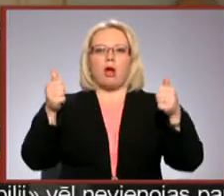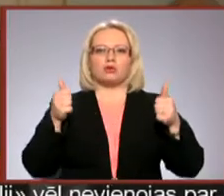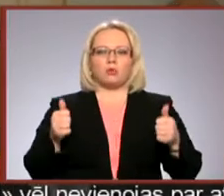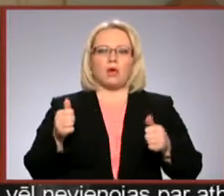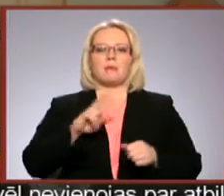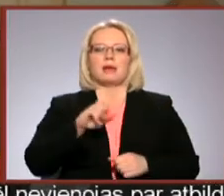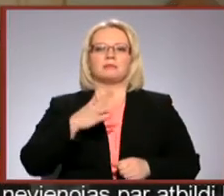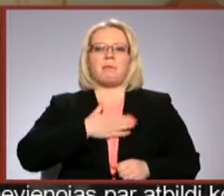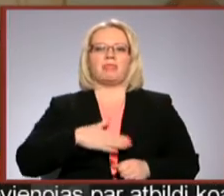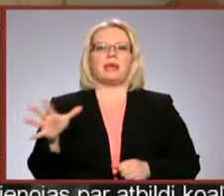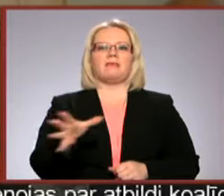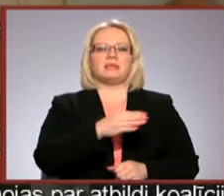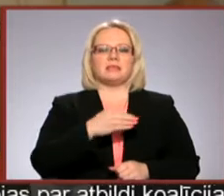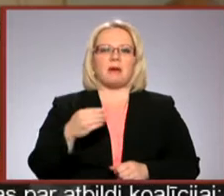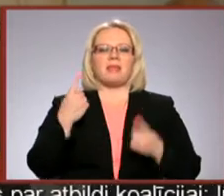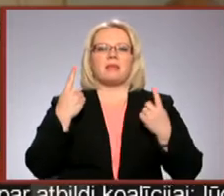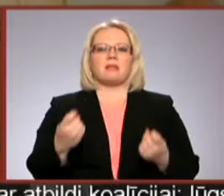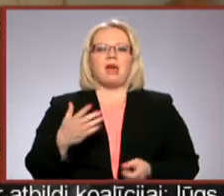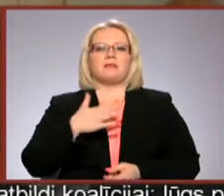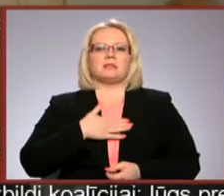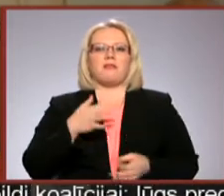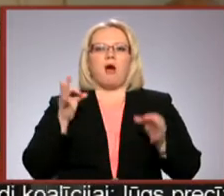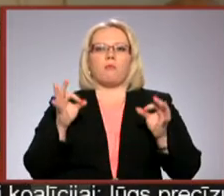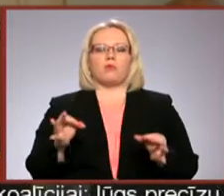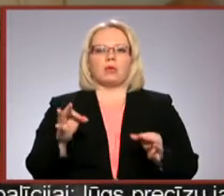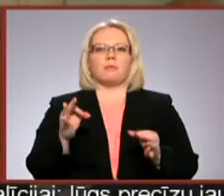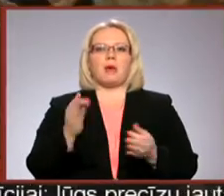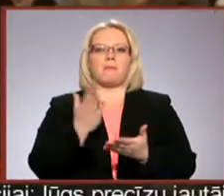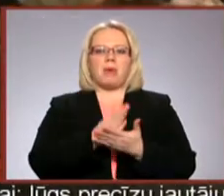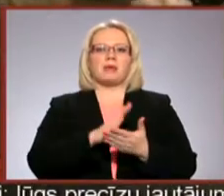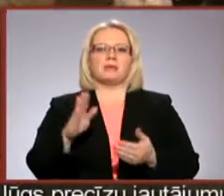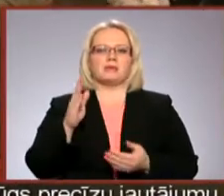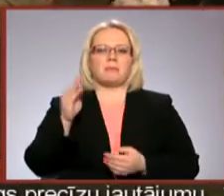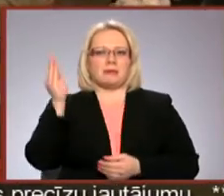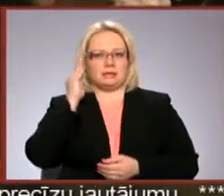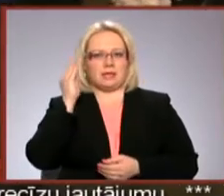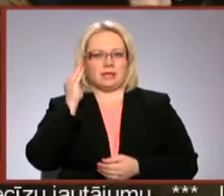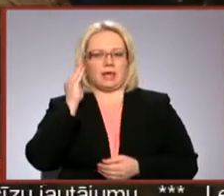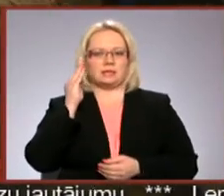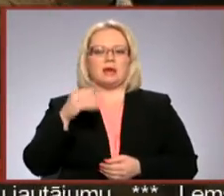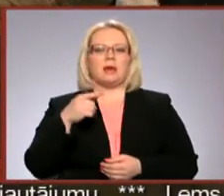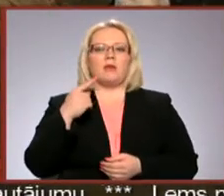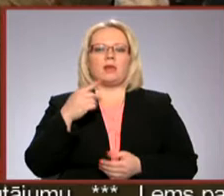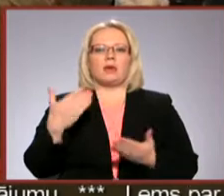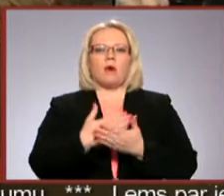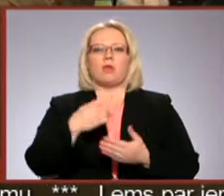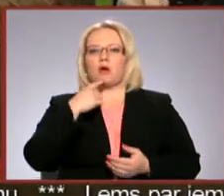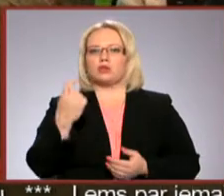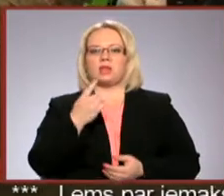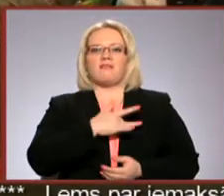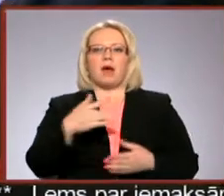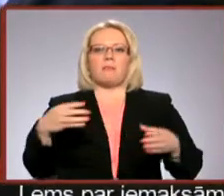patīk visiem, bet ir naivi savā būtībā, beidzam izlikties. Jaunā konservatīvā partija